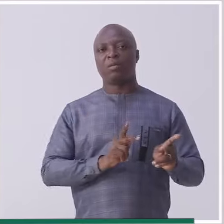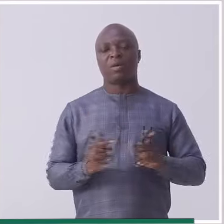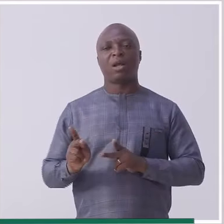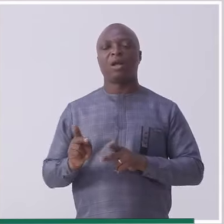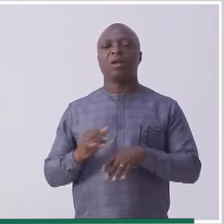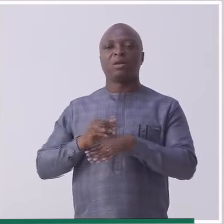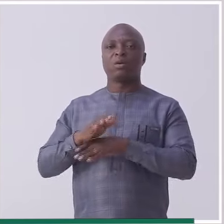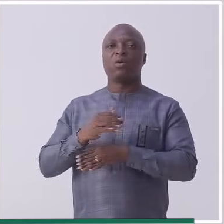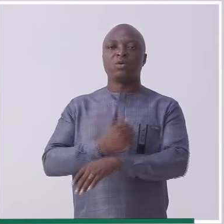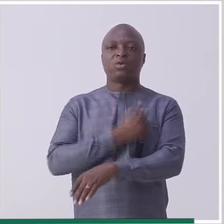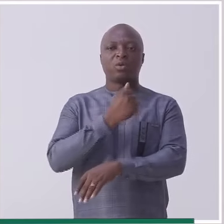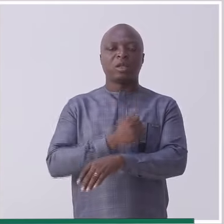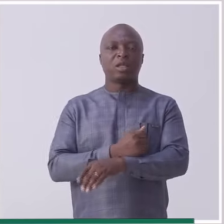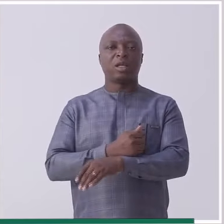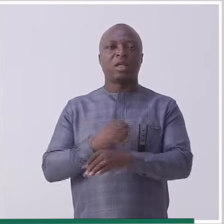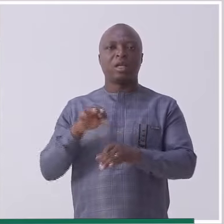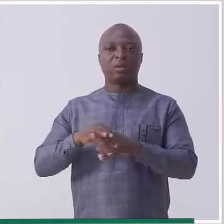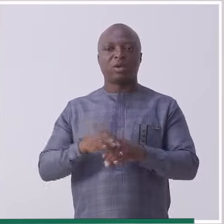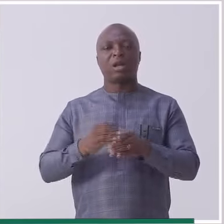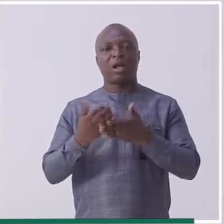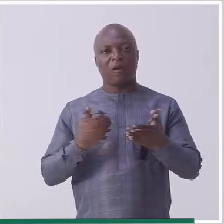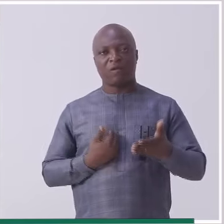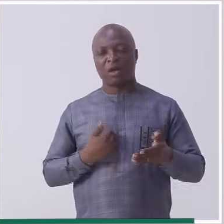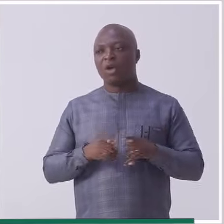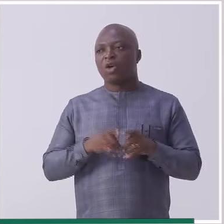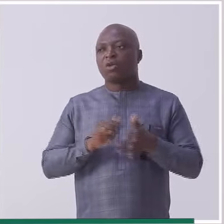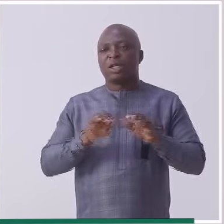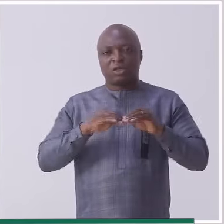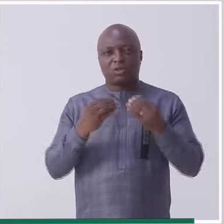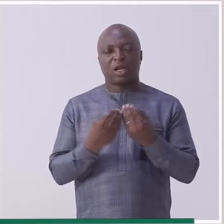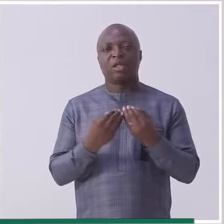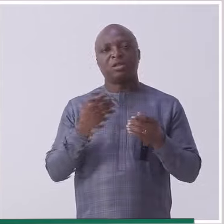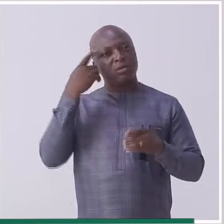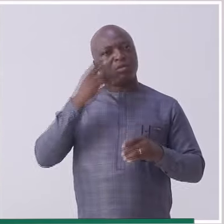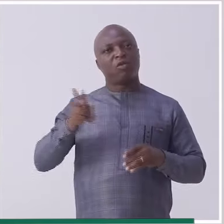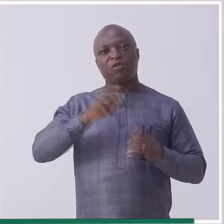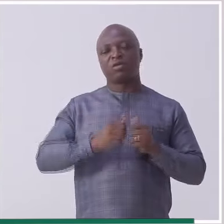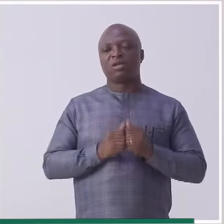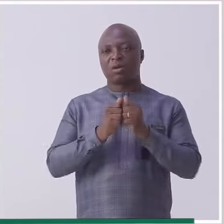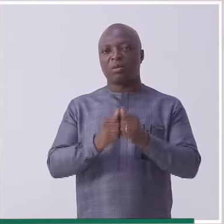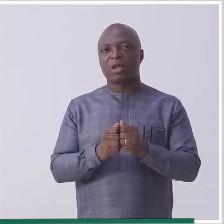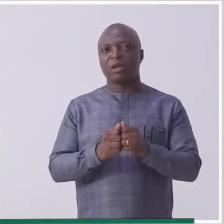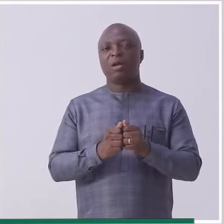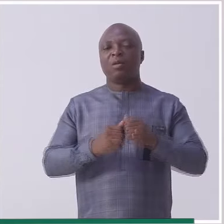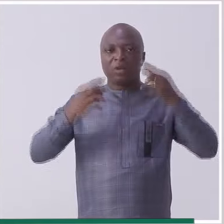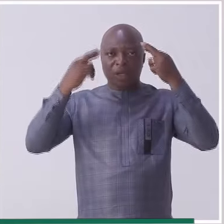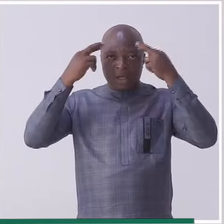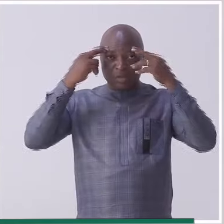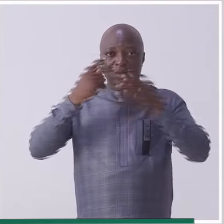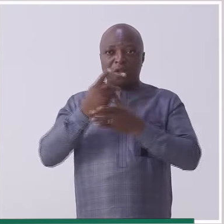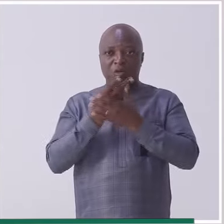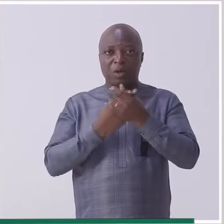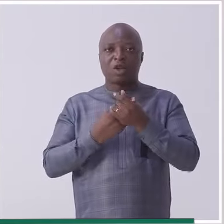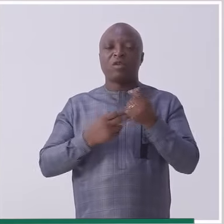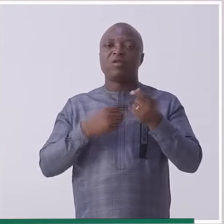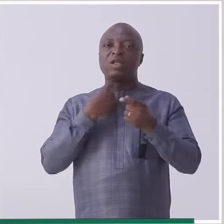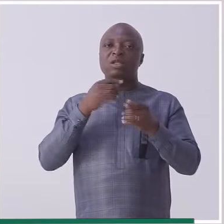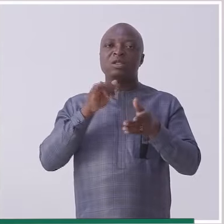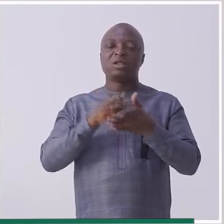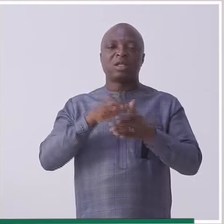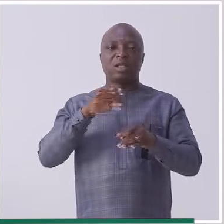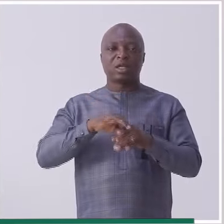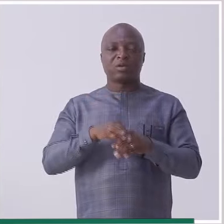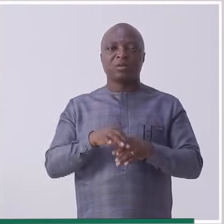déploiement aux autorités électorales avant. Comme ça, elles s'organisent en conséquence. Pour des raisons de couplage que vous avez évoquées également, cette